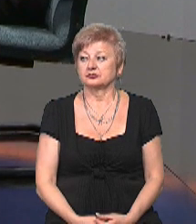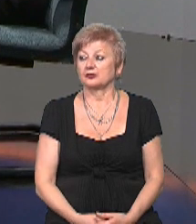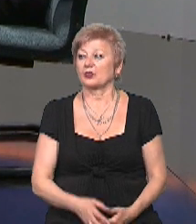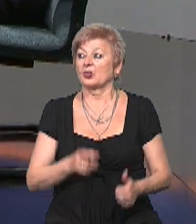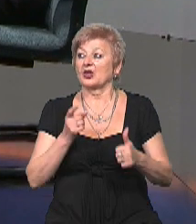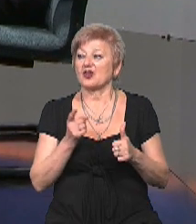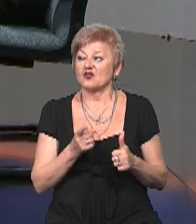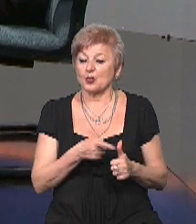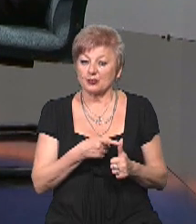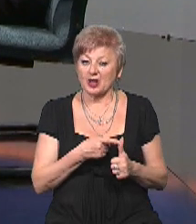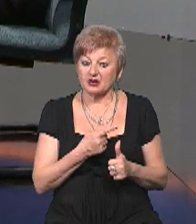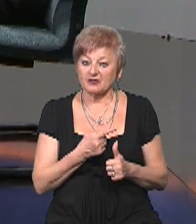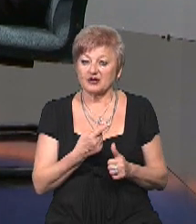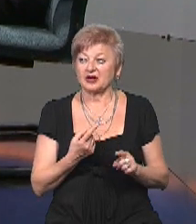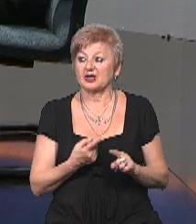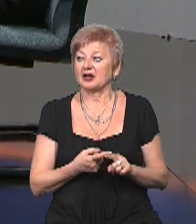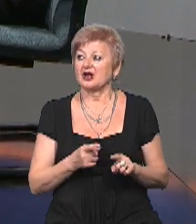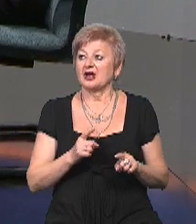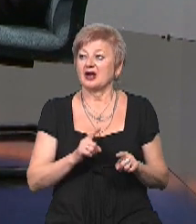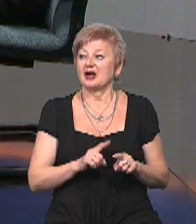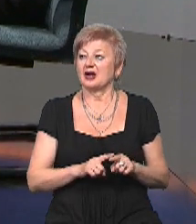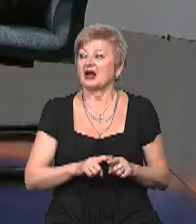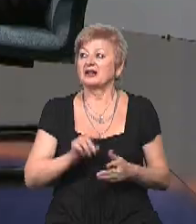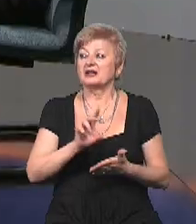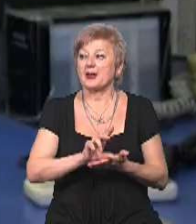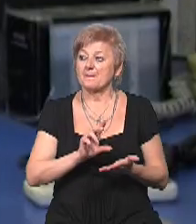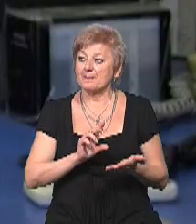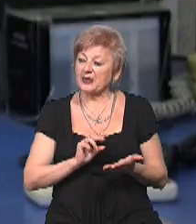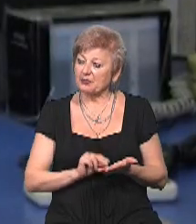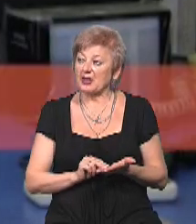По-перше, це принцип дитиноцентризму. Зараз все